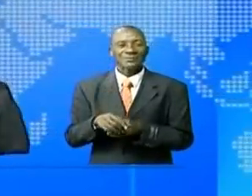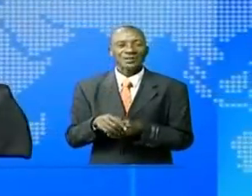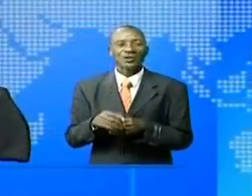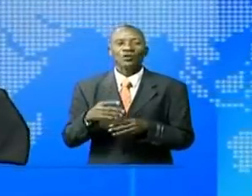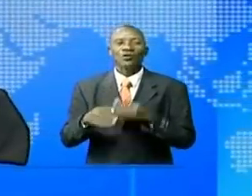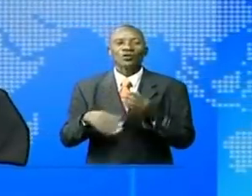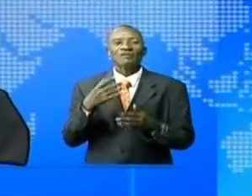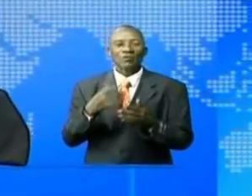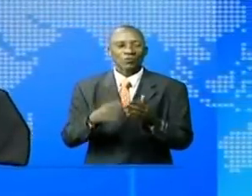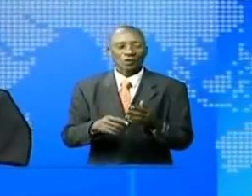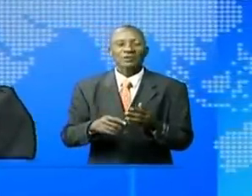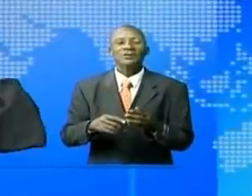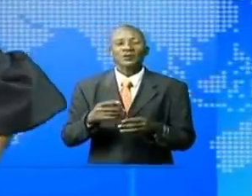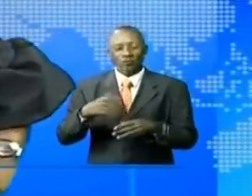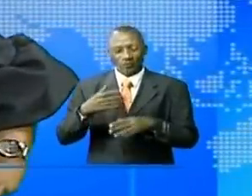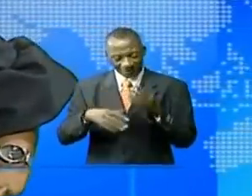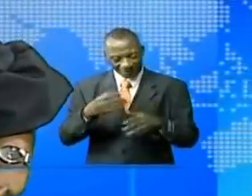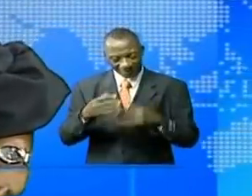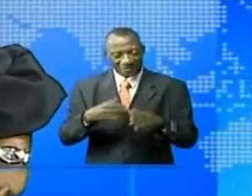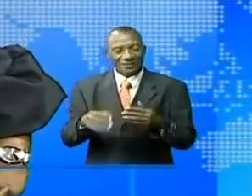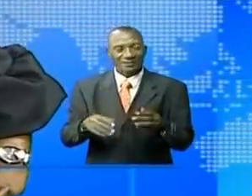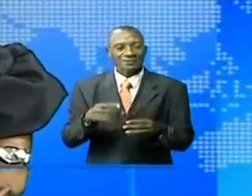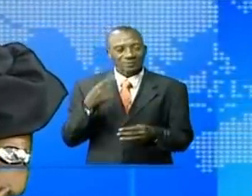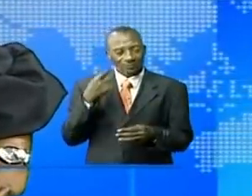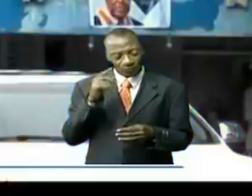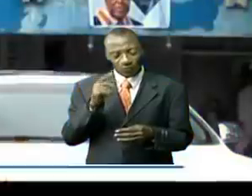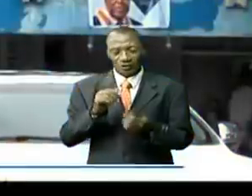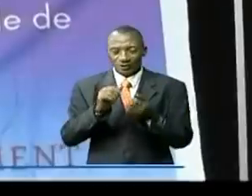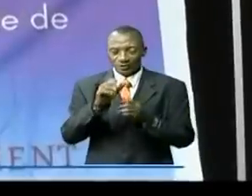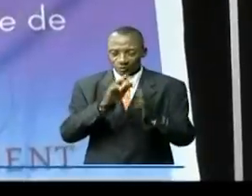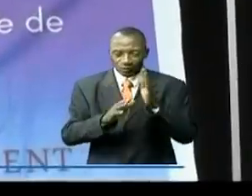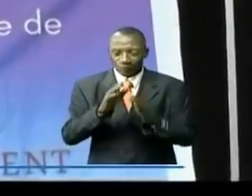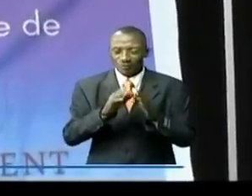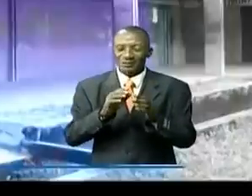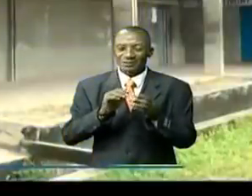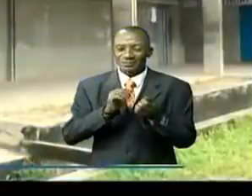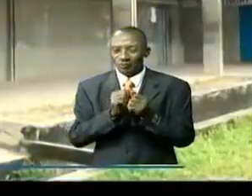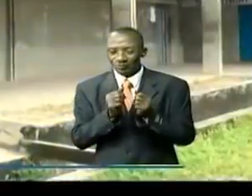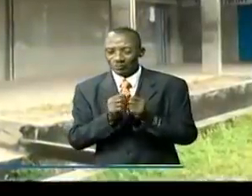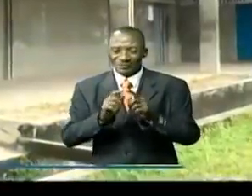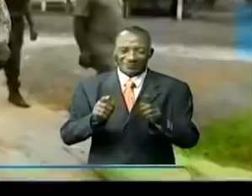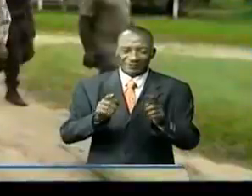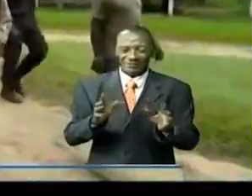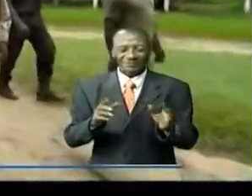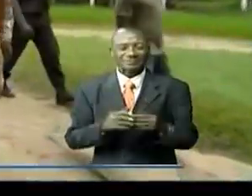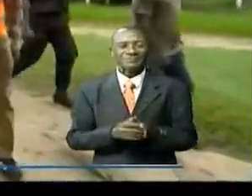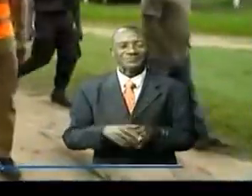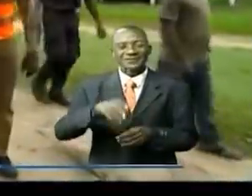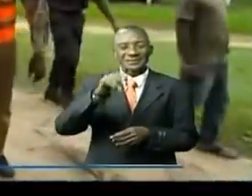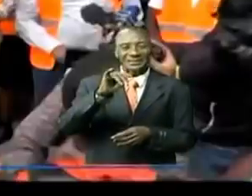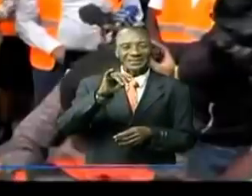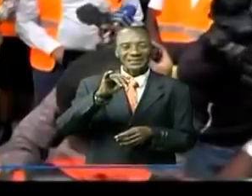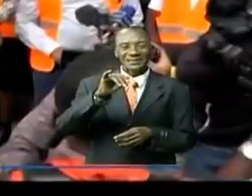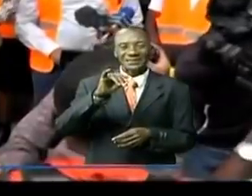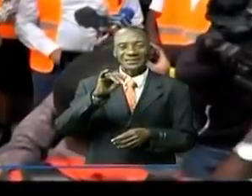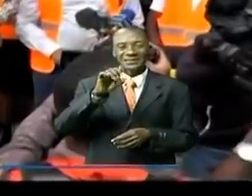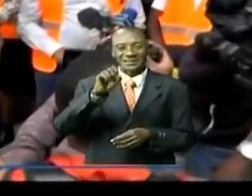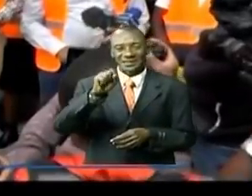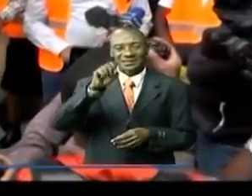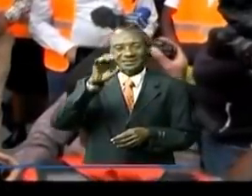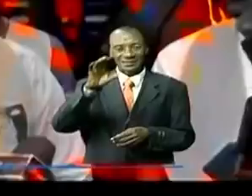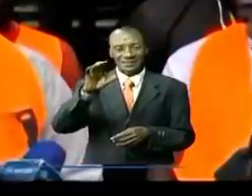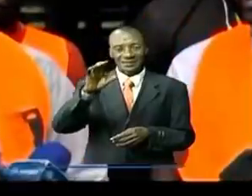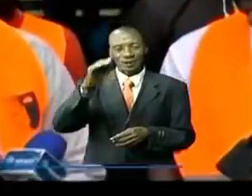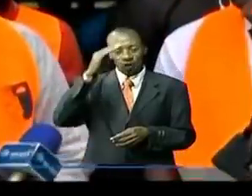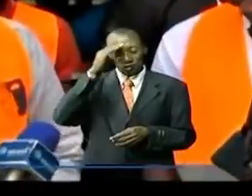cet institut. Un commentaire d'Emmanuel Commissaire. L'Institut supérieur de commerce salubre, c'est parmi les priorités du